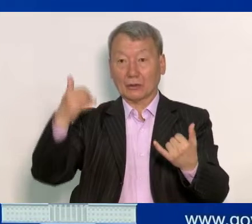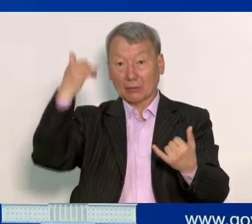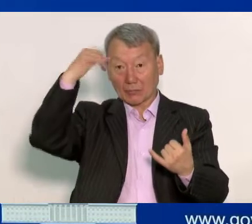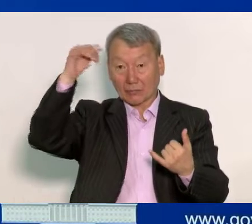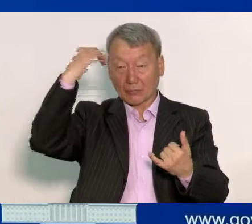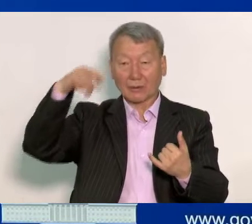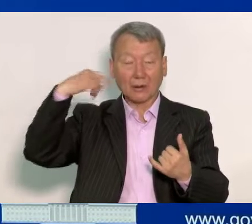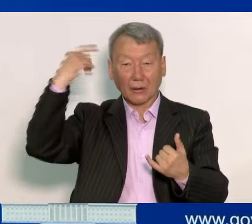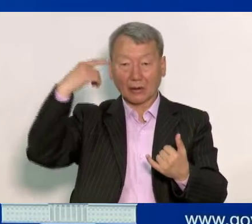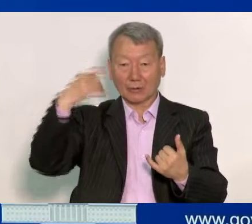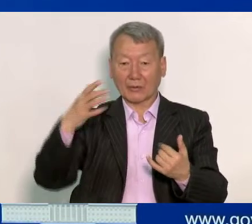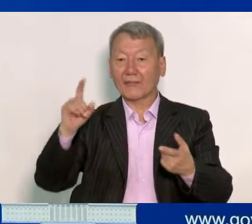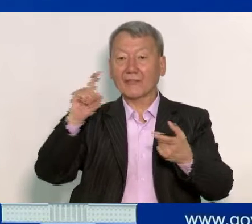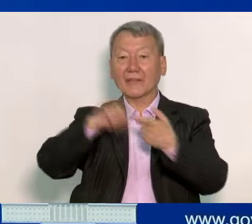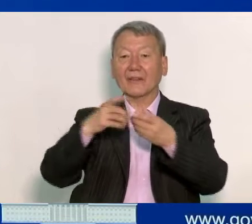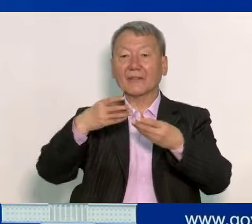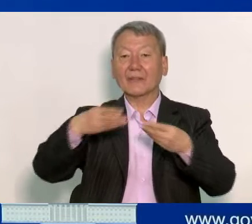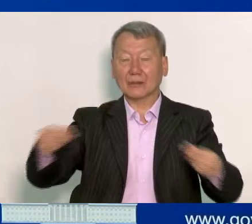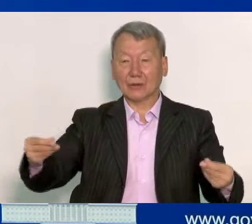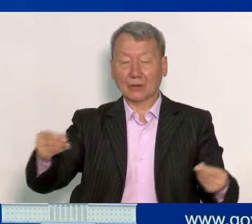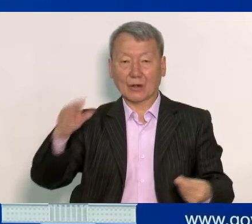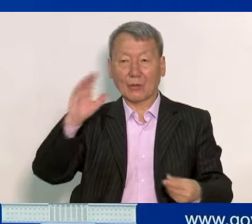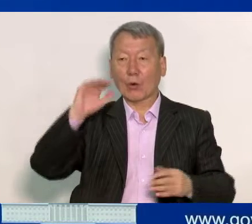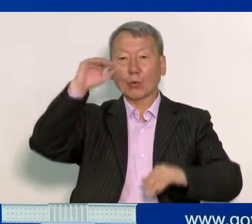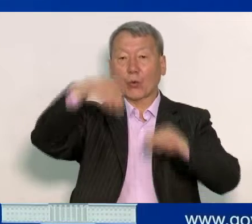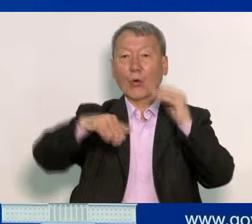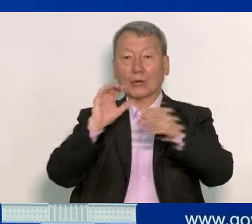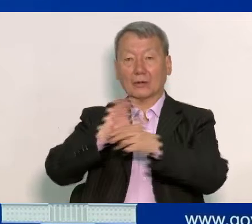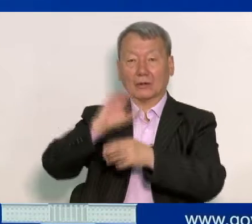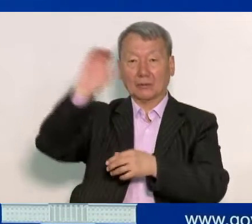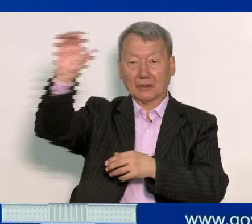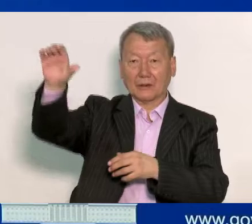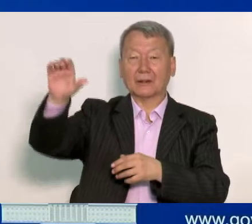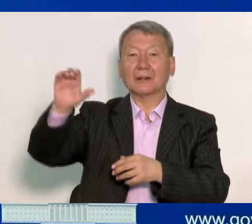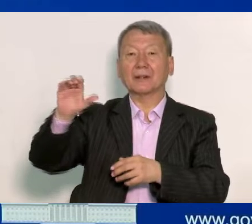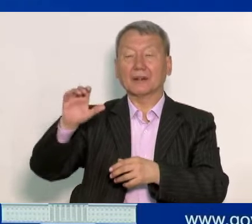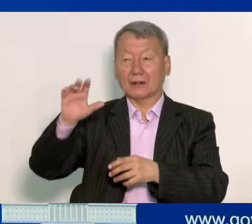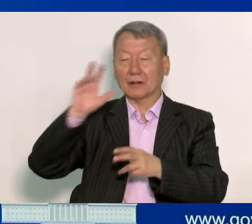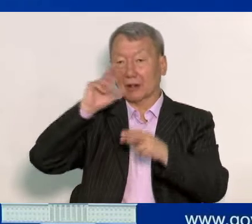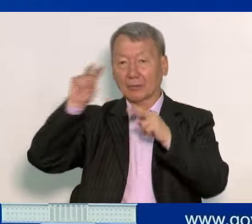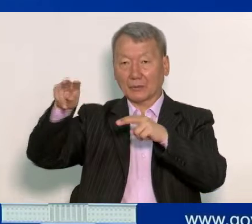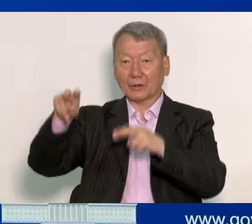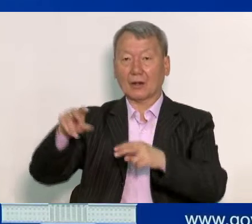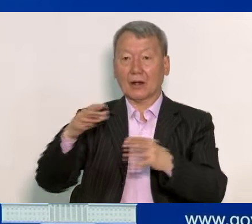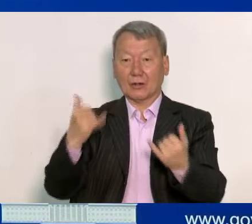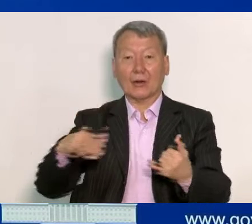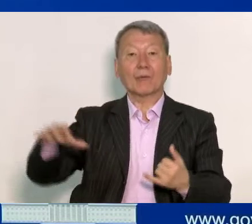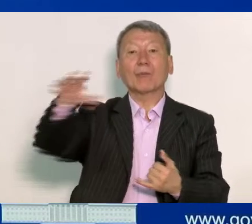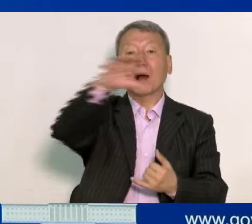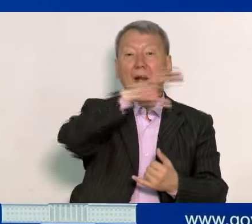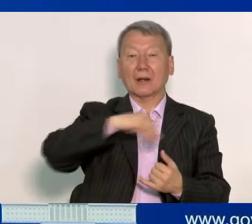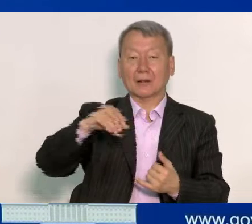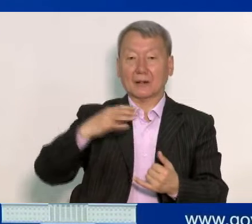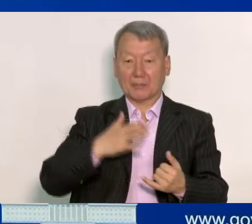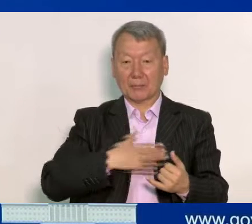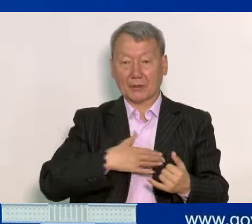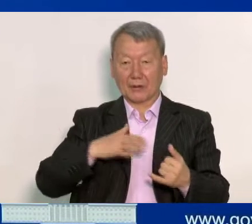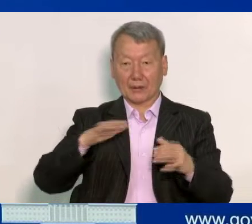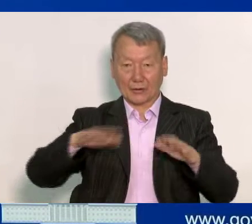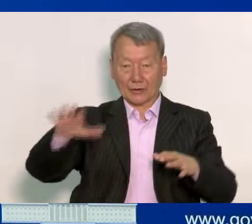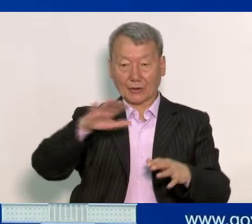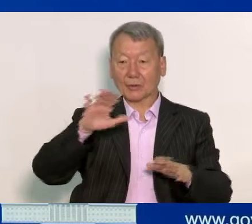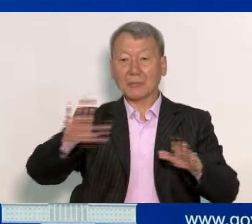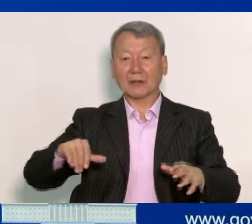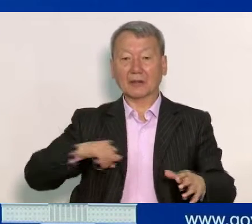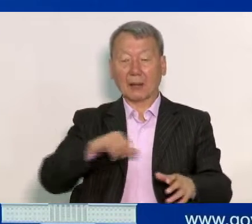мезгилде жазгы жана жайкы жайлоолорго чыгып атат. Мына азыр баардык жерлерде ушул биз жергиликтүү бийлик